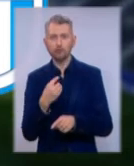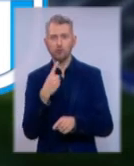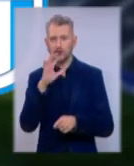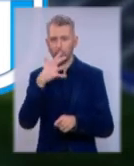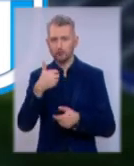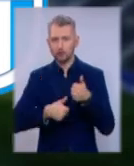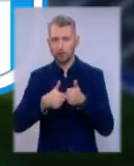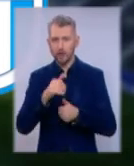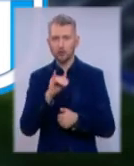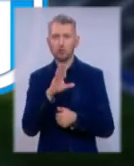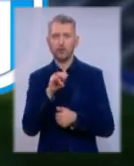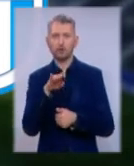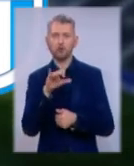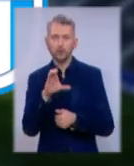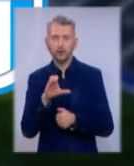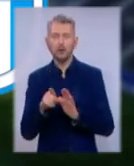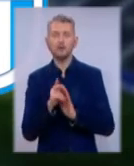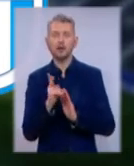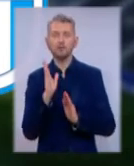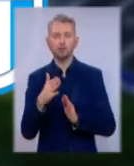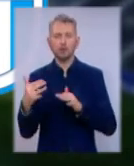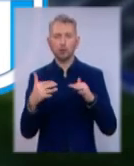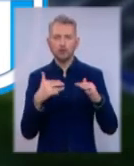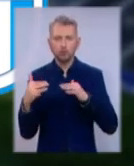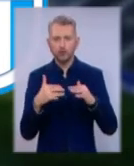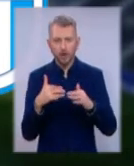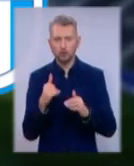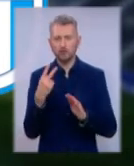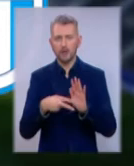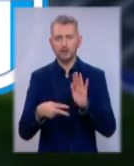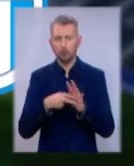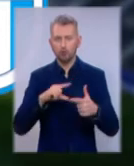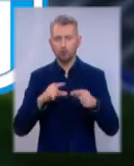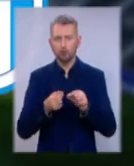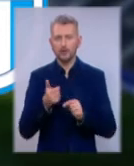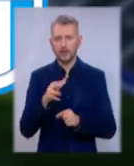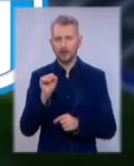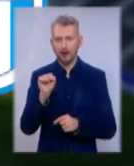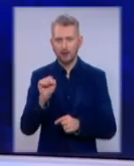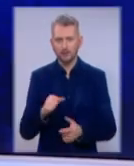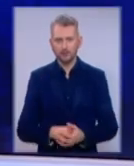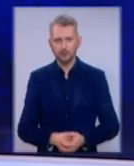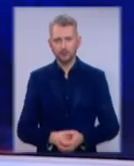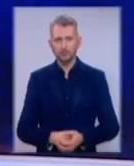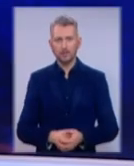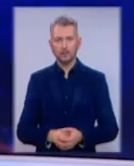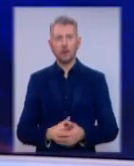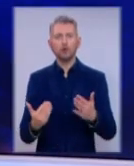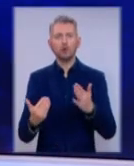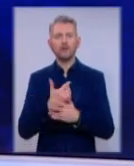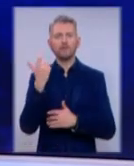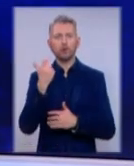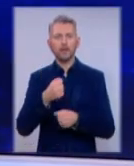серйозний суперник – це «Ювентус», з яким відбудеться протистояння у 27-му турі серії А. І